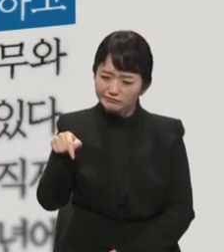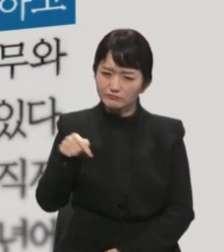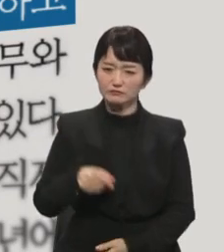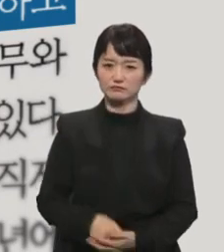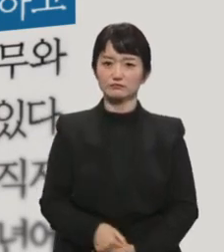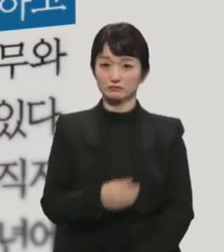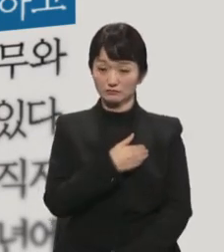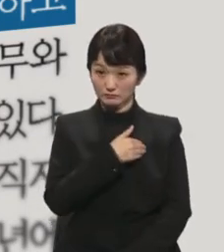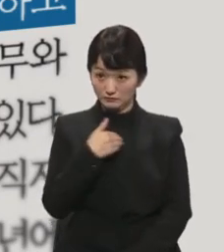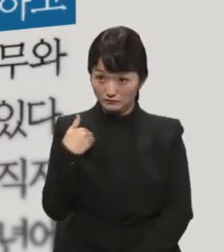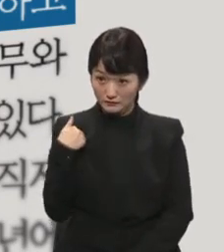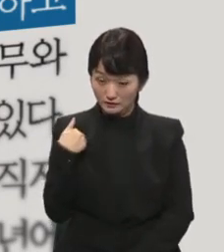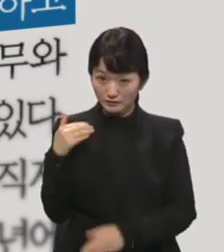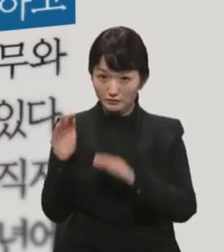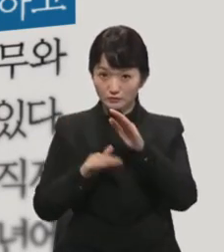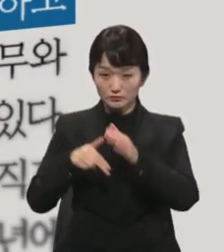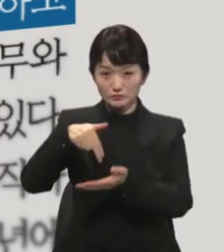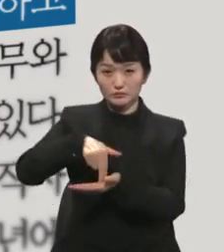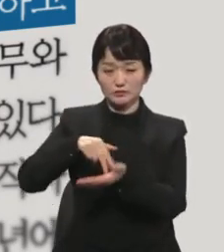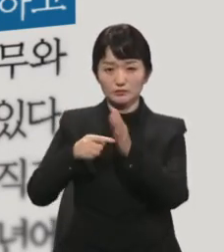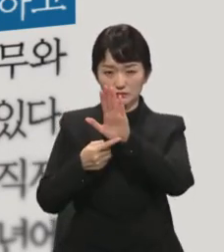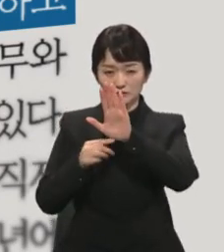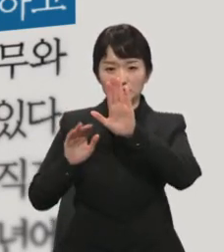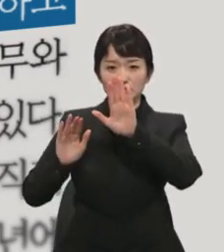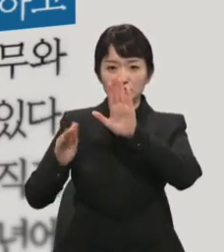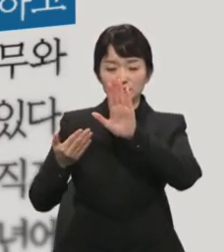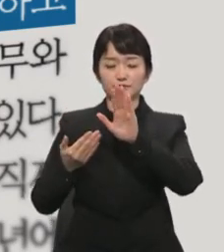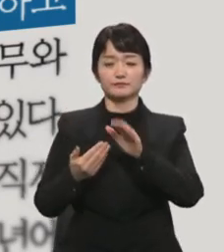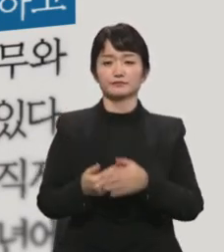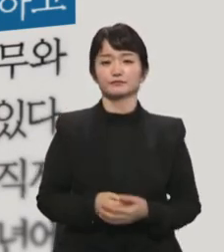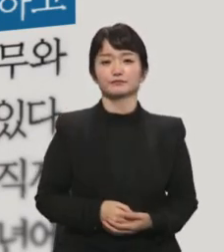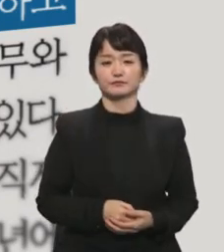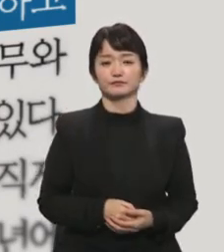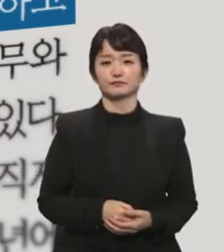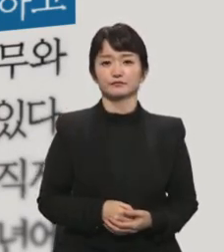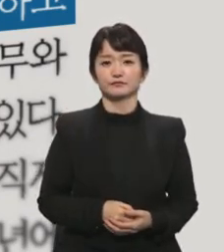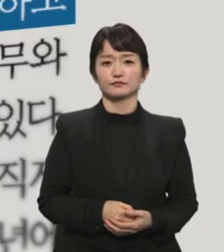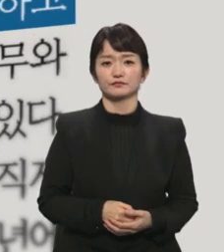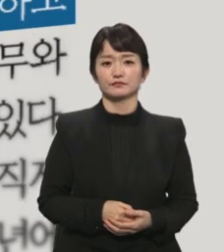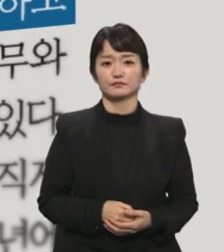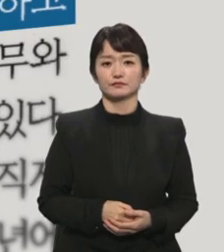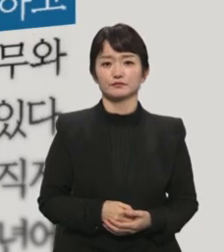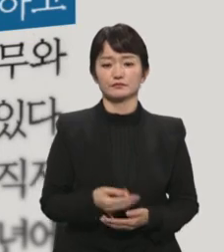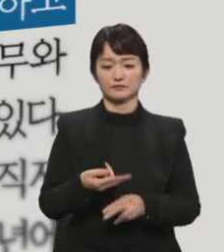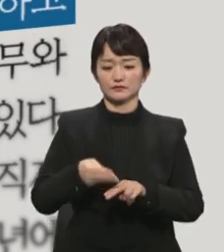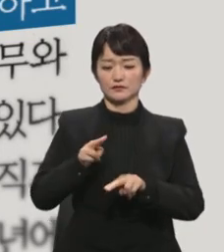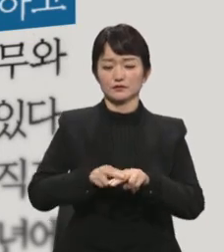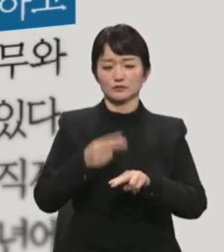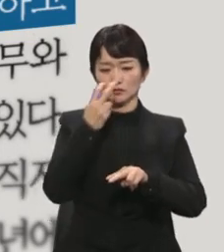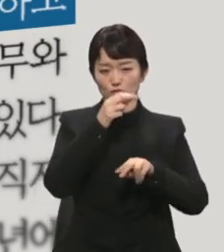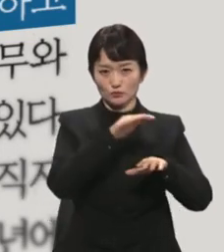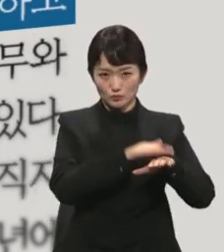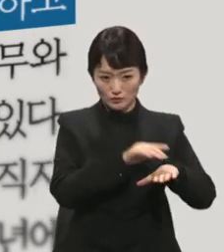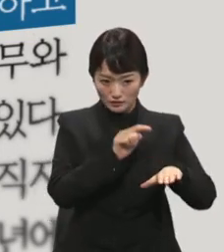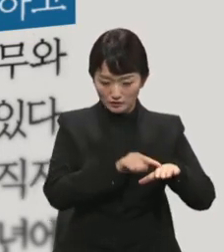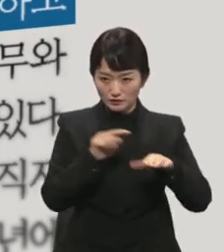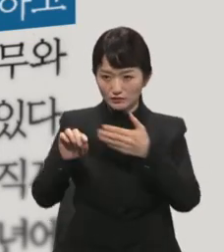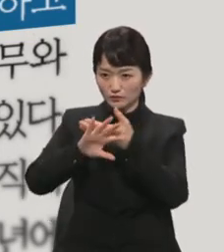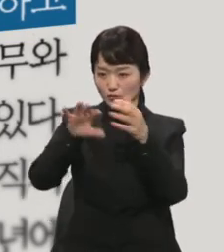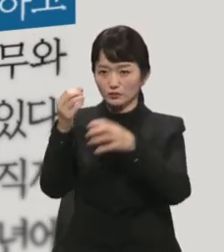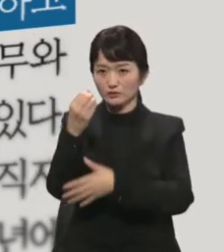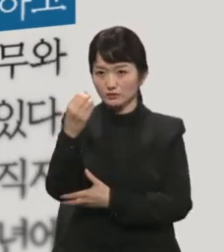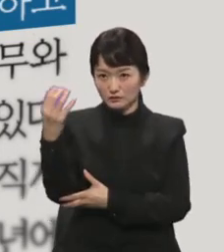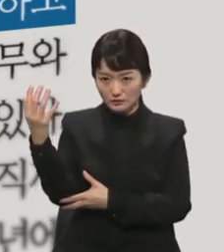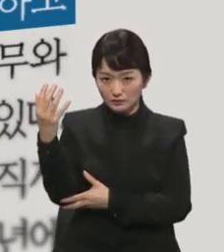좀 공식적으로 입장을 밝혀야 되는 거고 그리고 이게 뭔가 사실 그렇게 따로 보관되는 선물 같은 경우에는 뭐 외신으로부터 그러니까